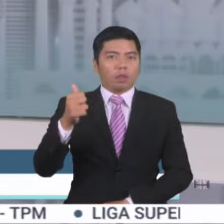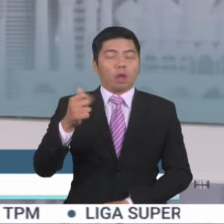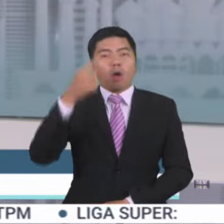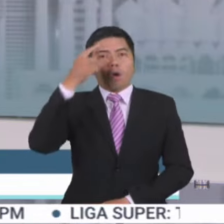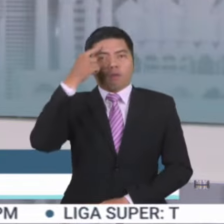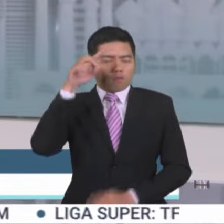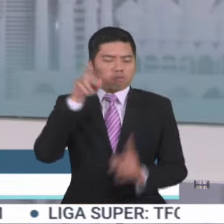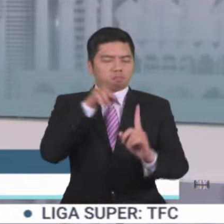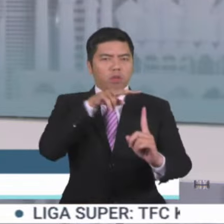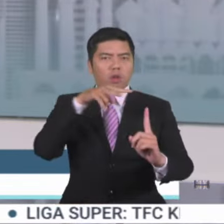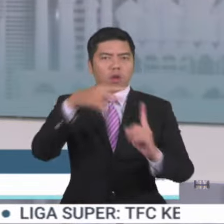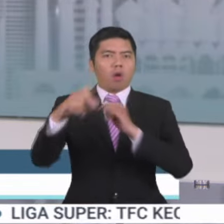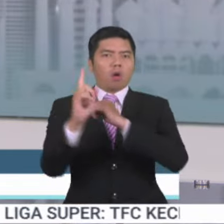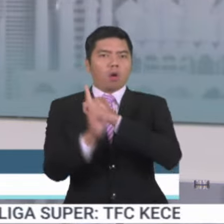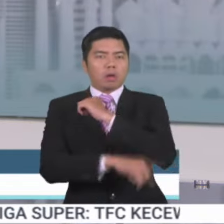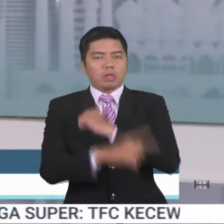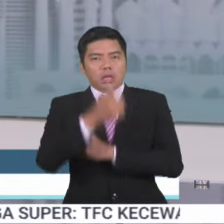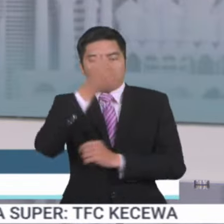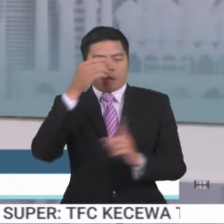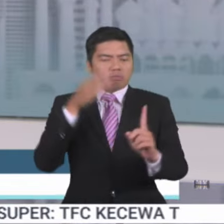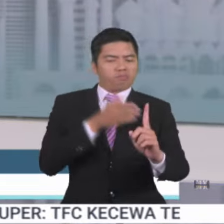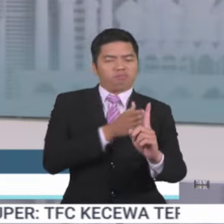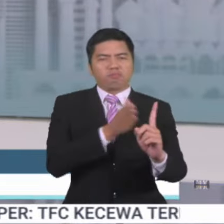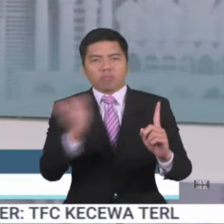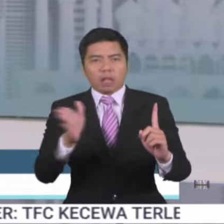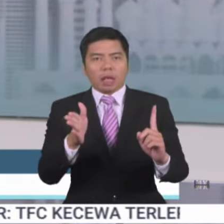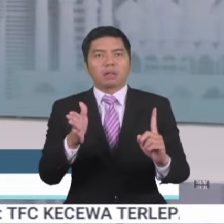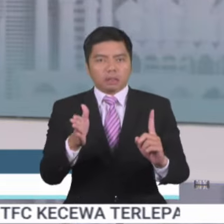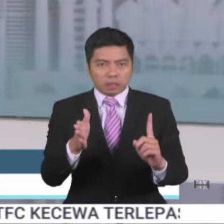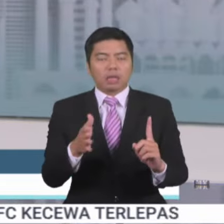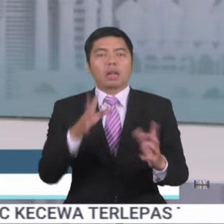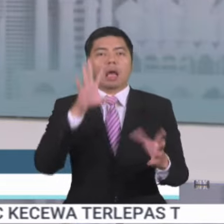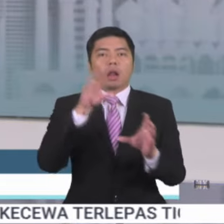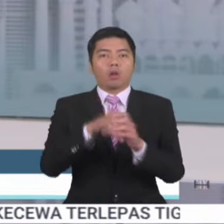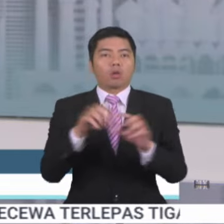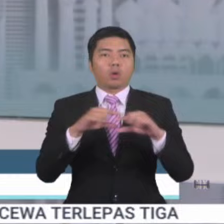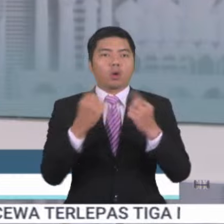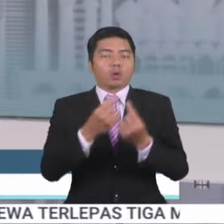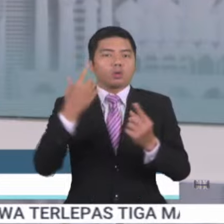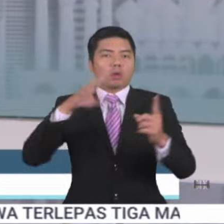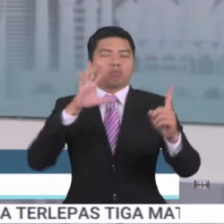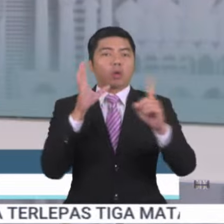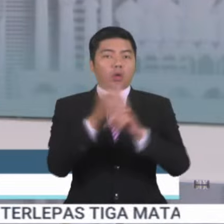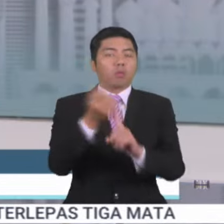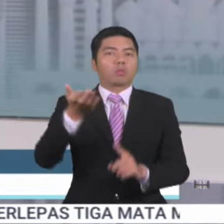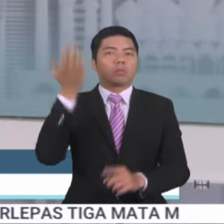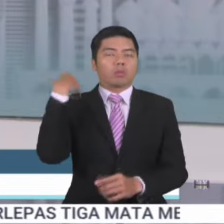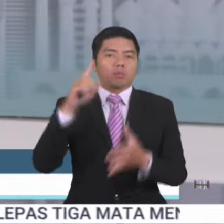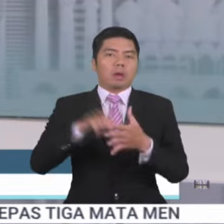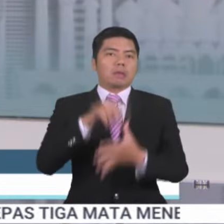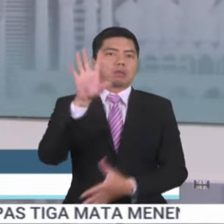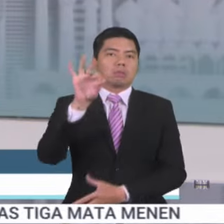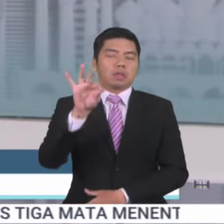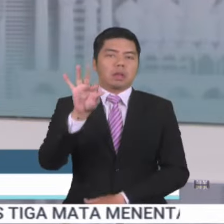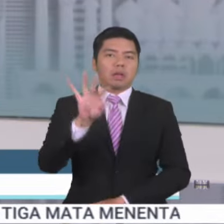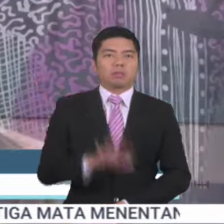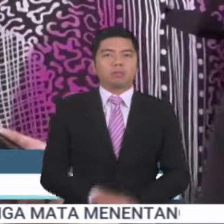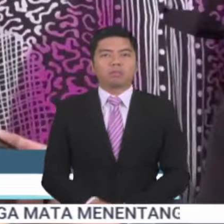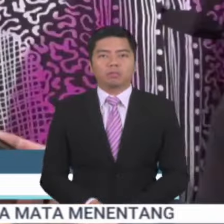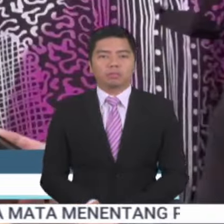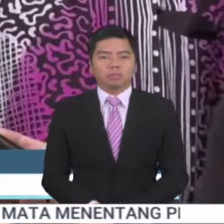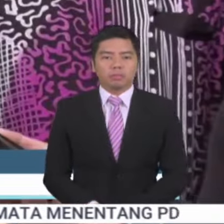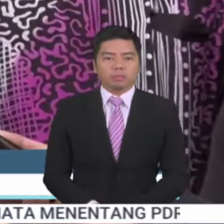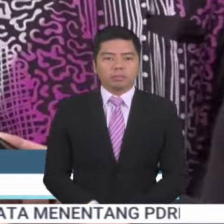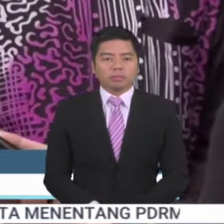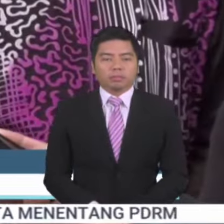hukum mengenai fahaman disyaki sesat yang cuba didoktrinkan kumpulan itu telah dicapai September lalu.